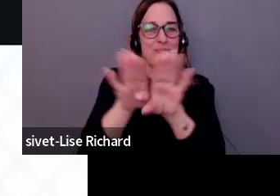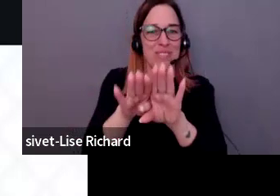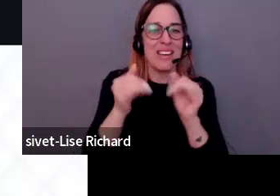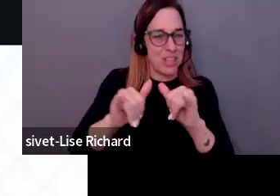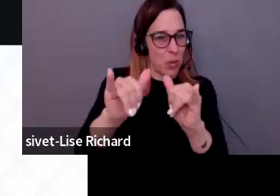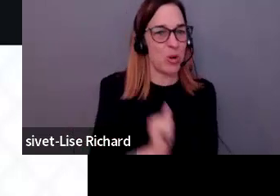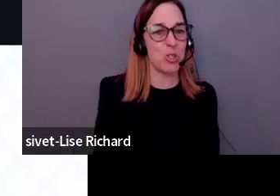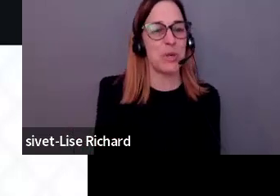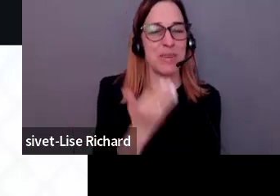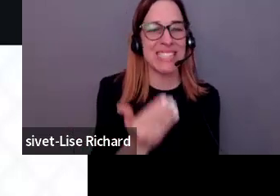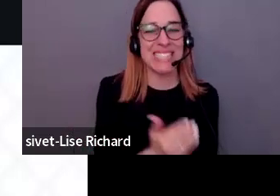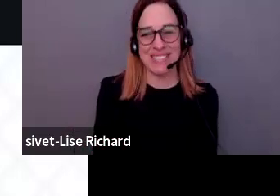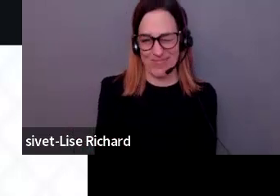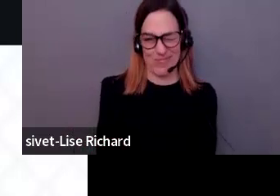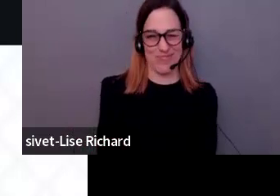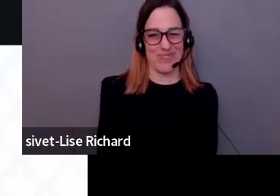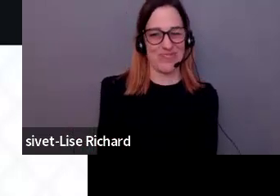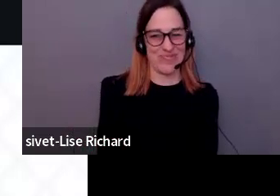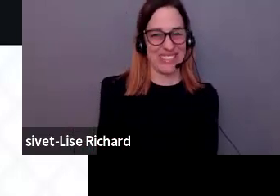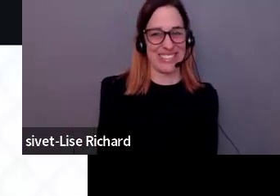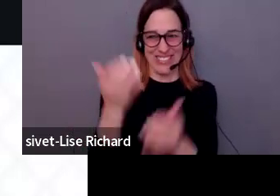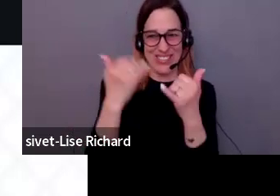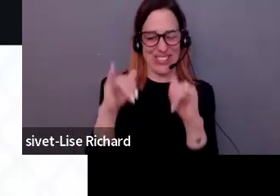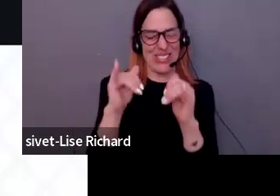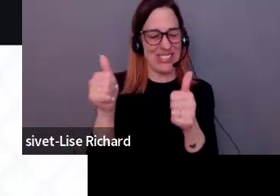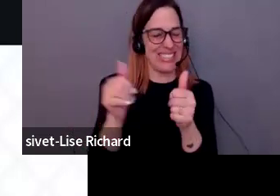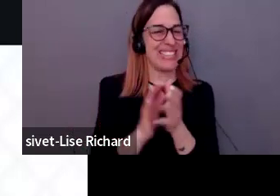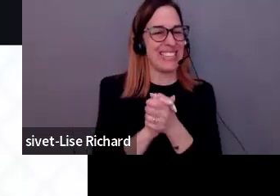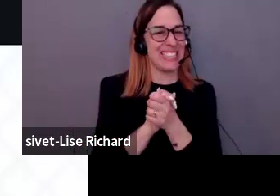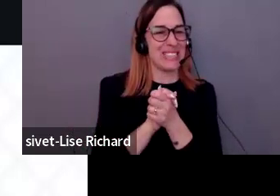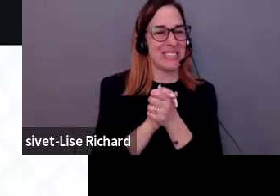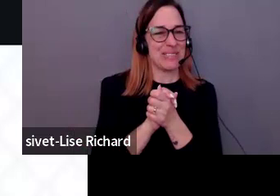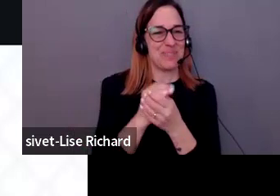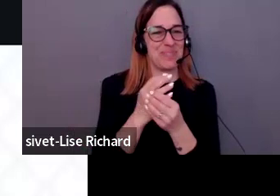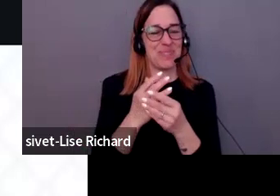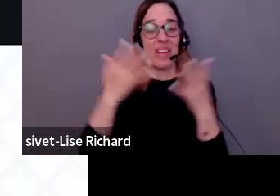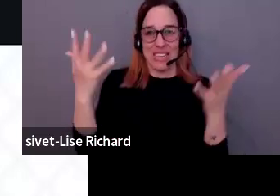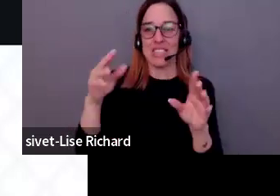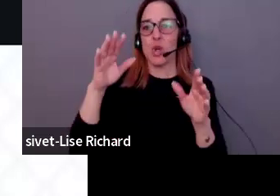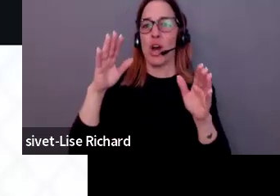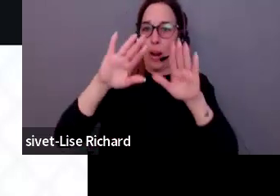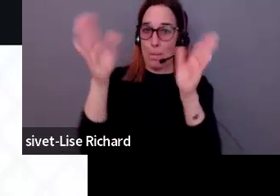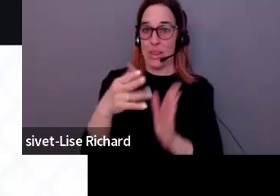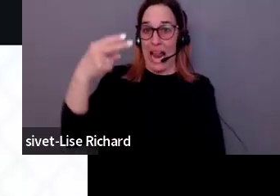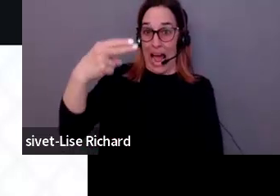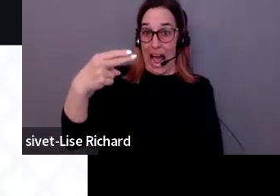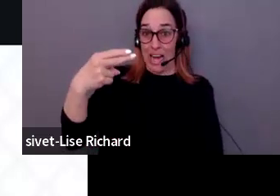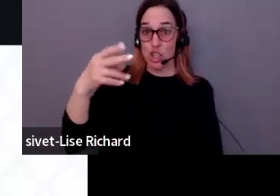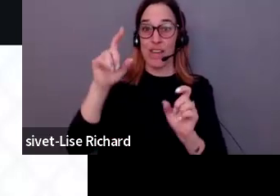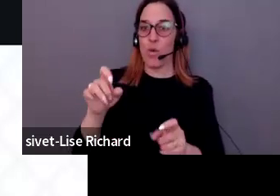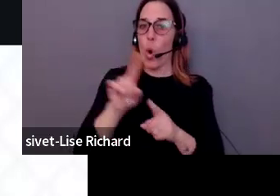beau, parfait. Fait qu'on peut OK. continuer. On, Merci. on reprend ça. Donc, OK. Donc, pour la silhouette en H, des motifs au